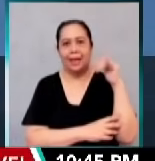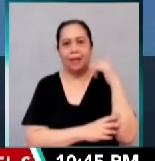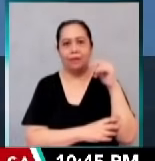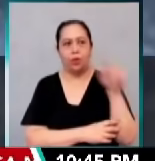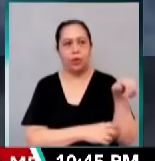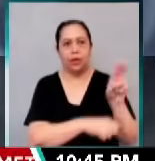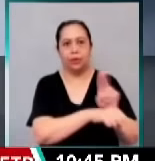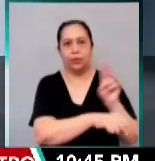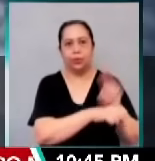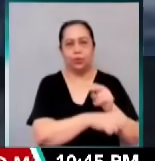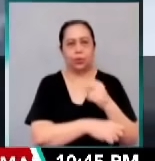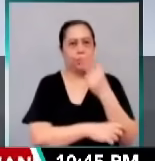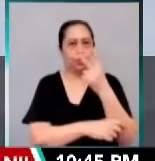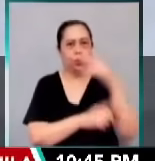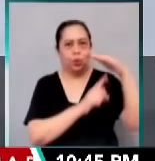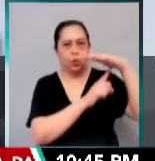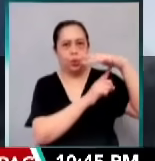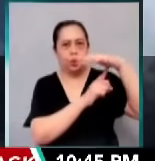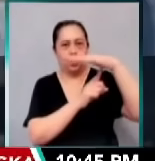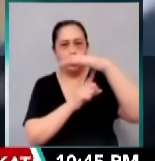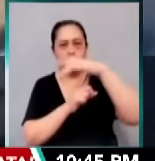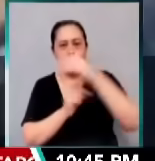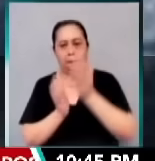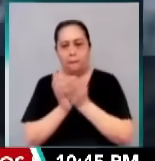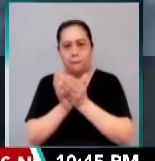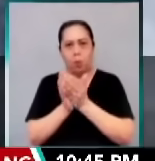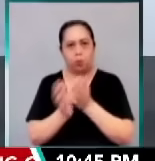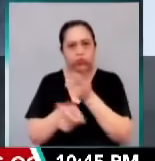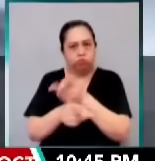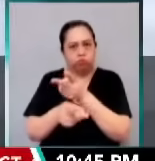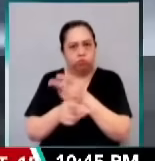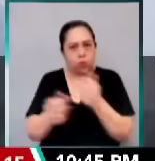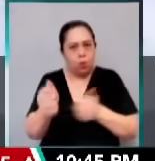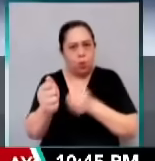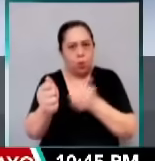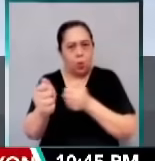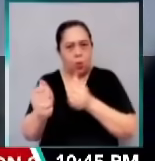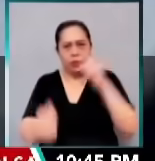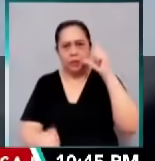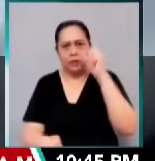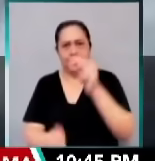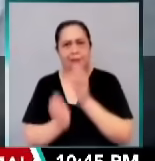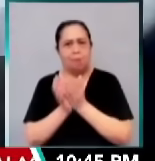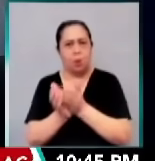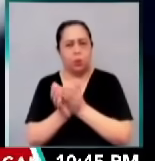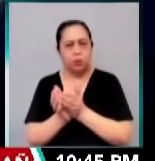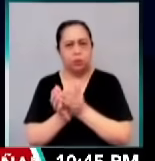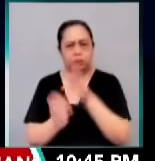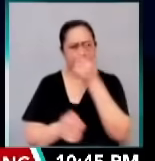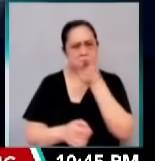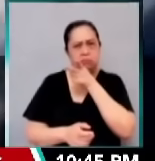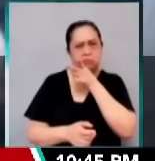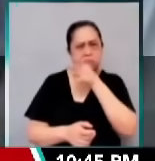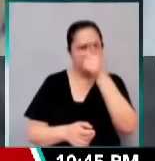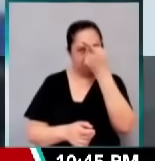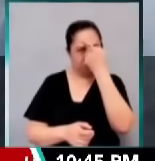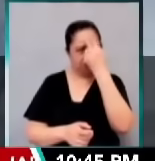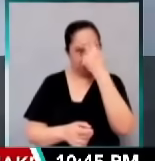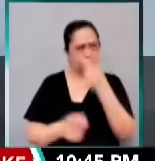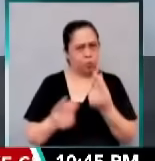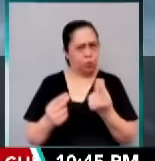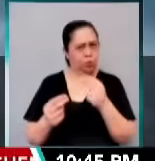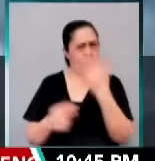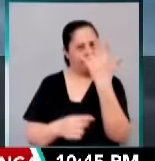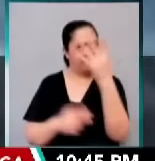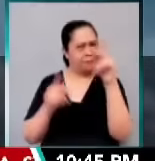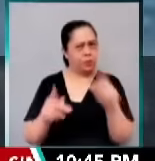2 helicopter at mga boat patrol para mahabol ang speedboat. Naghinala kasi ang Navy sa ikinikilos ng 5 taong sumakay